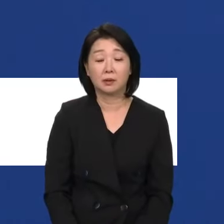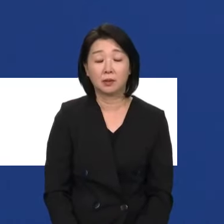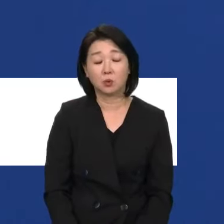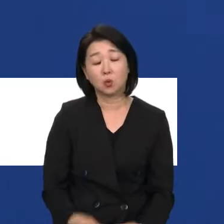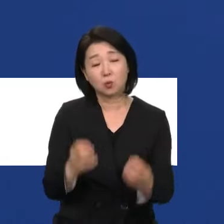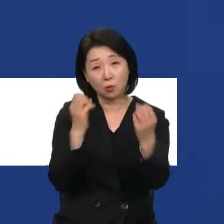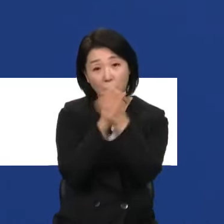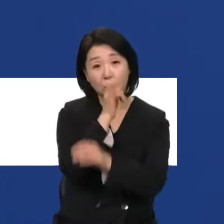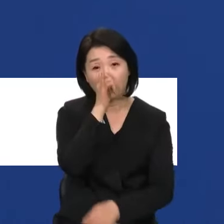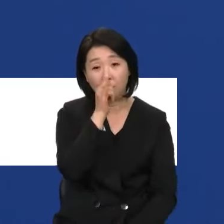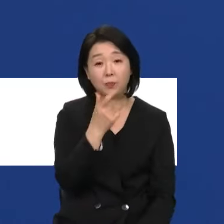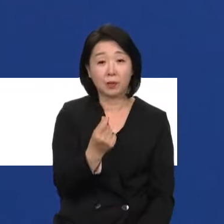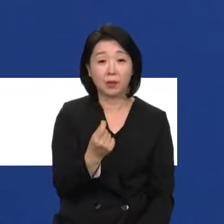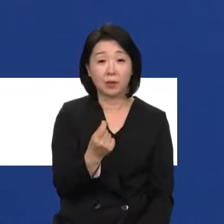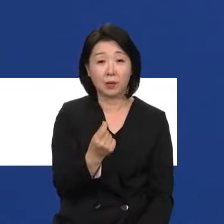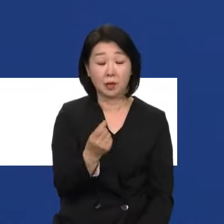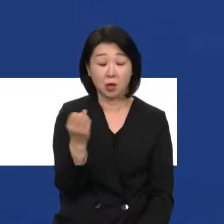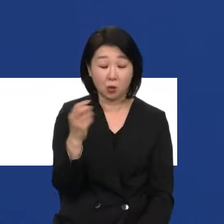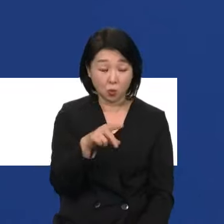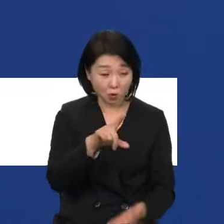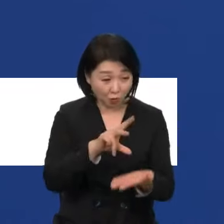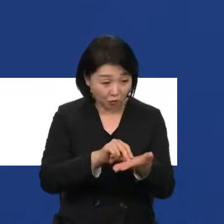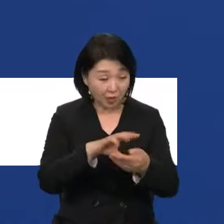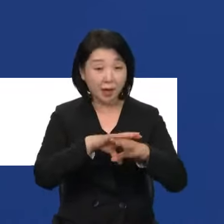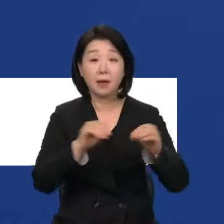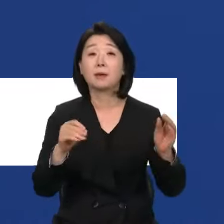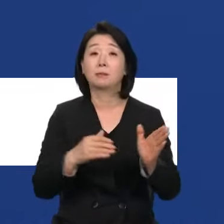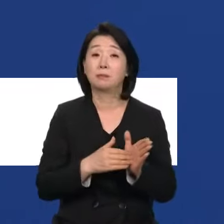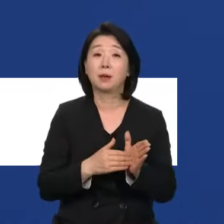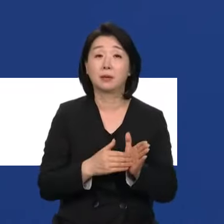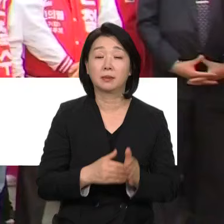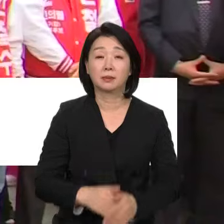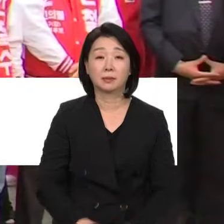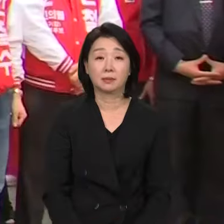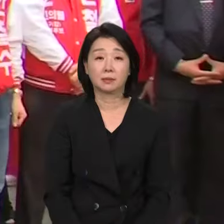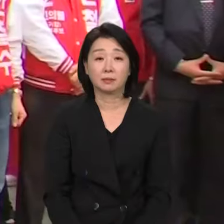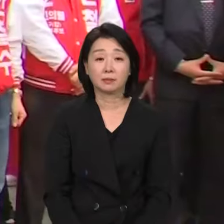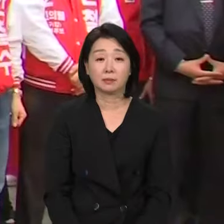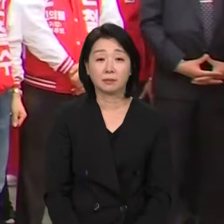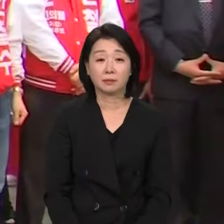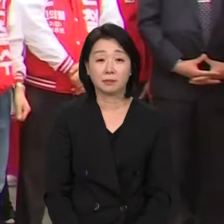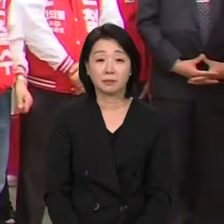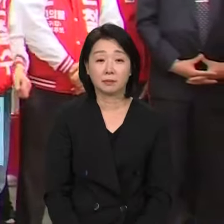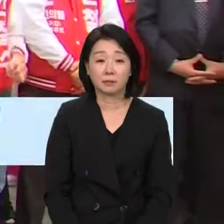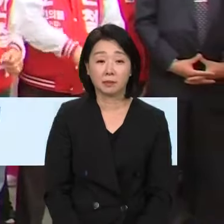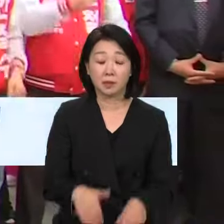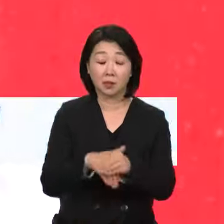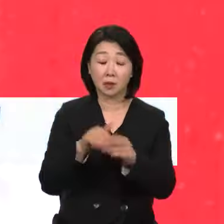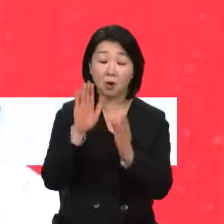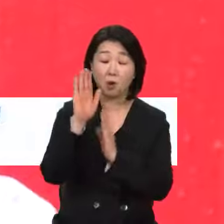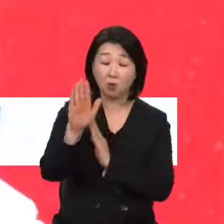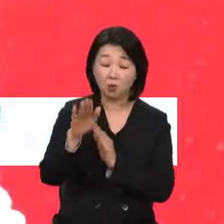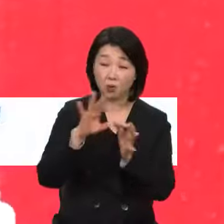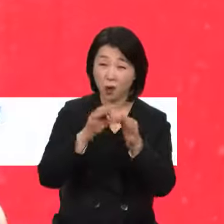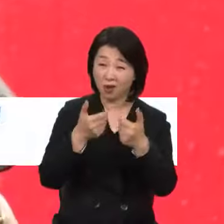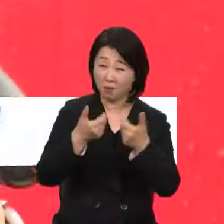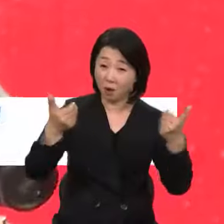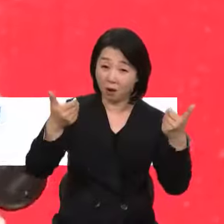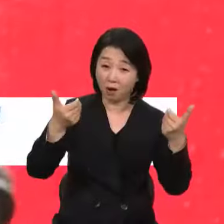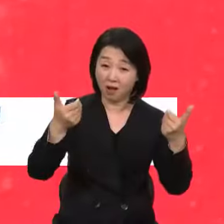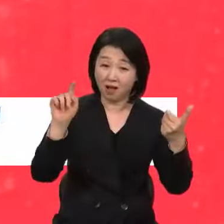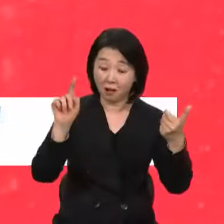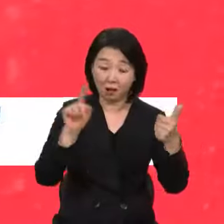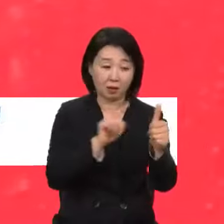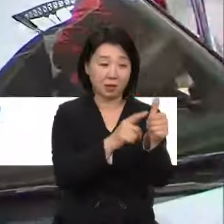있었던 것 같습니다. 그리고 바로 그 문제는 풀었고요. 해소를 했고. 선거 후 멀어지지 않았느냐는 질문엔 한 전